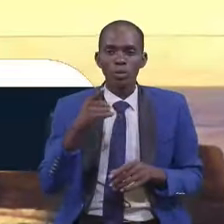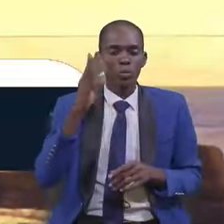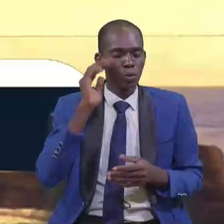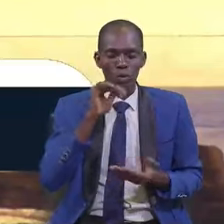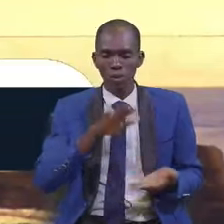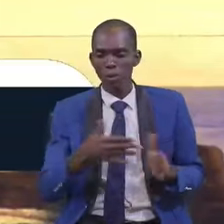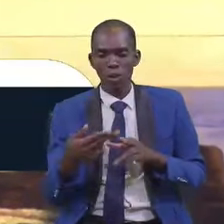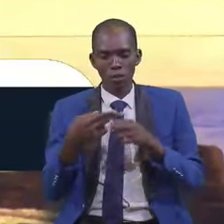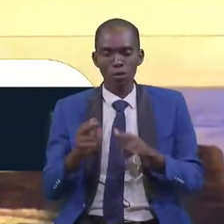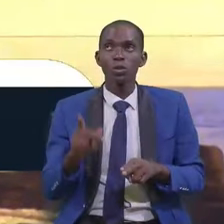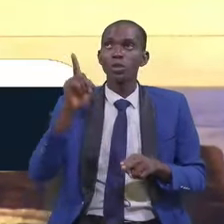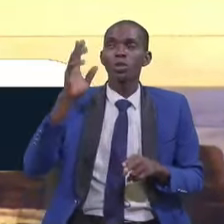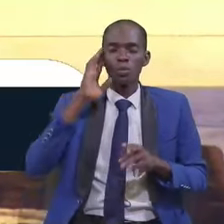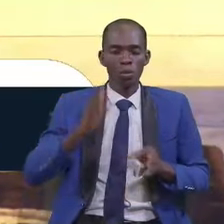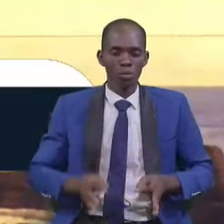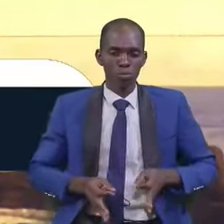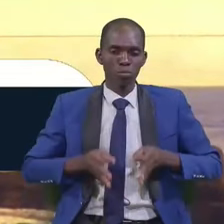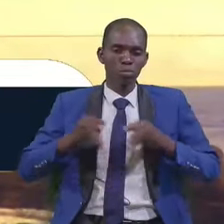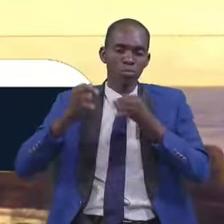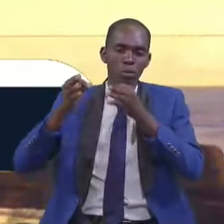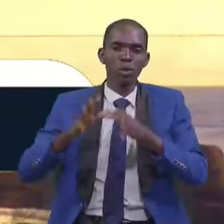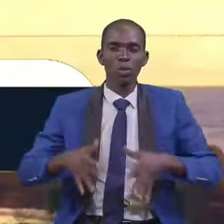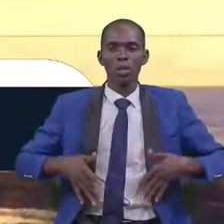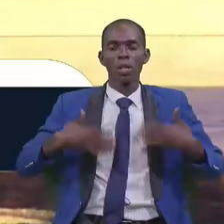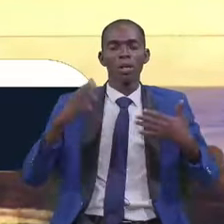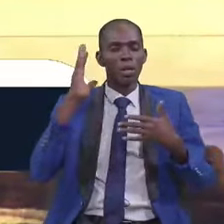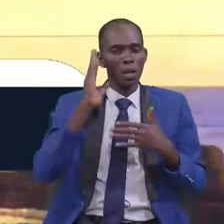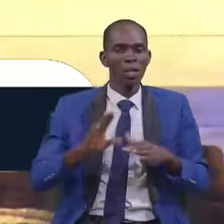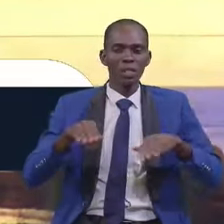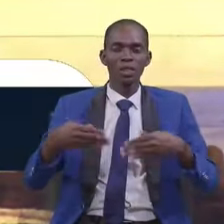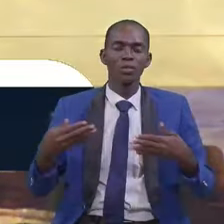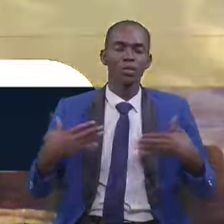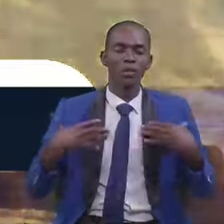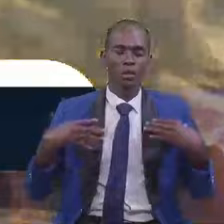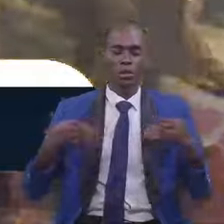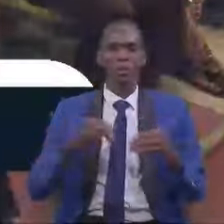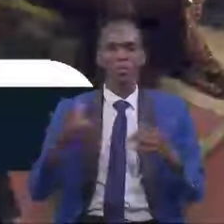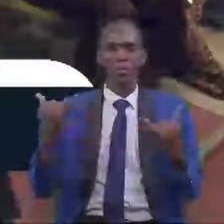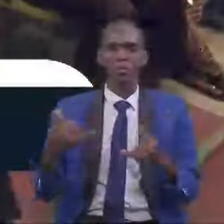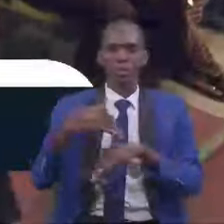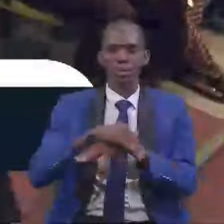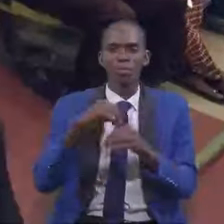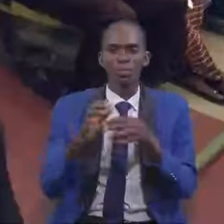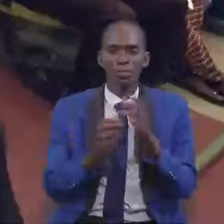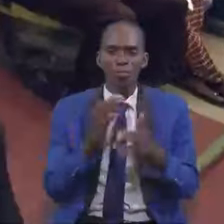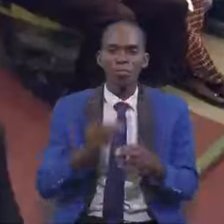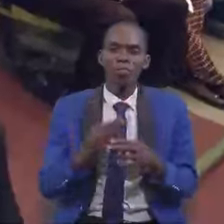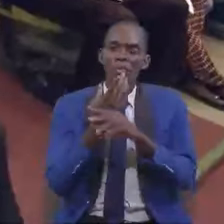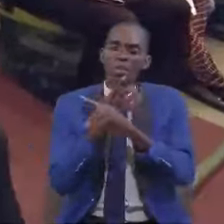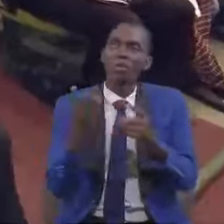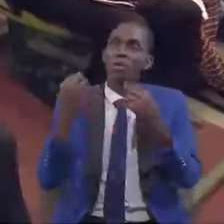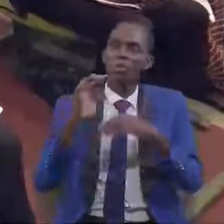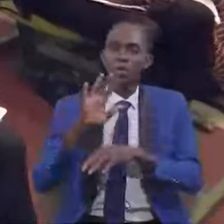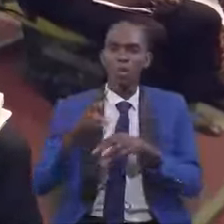Et il va vous guérir ce soir. Je vois la guérison venir sur vous. Je vois la délivrance venir sur vous.